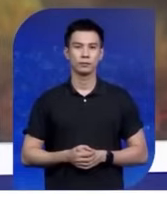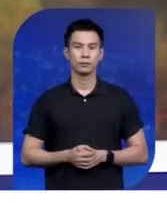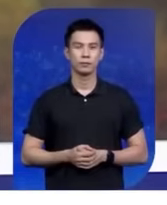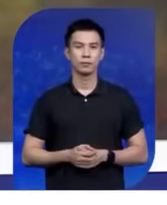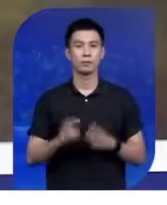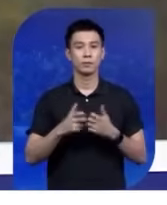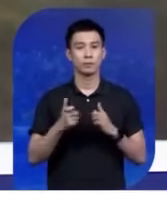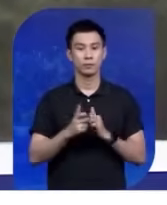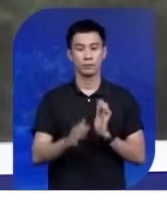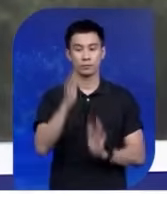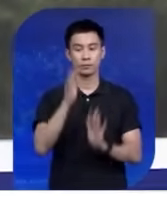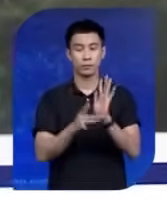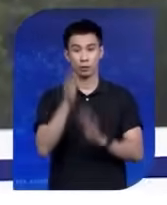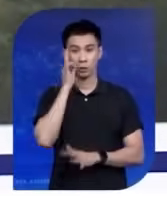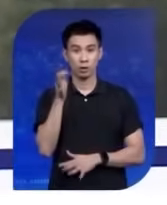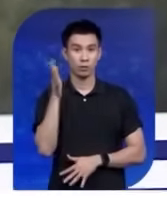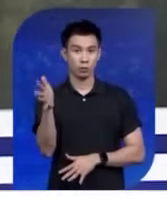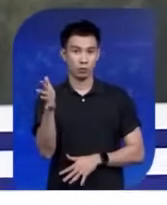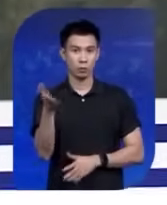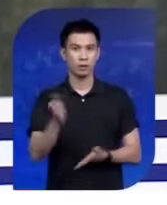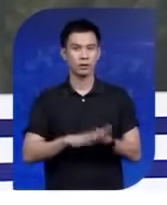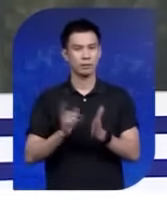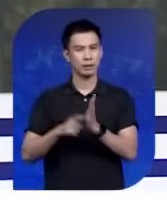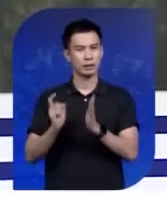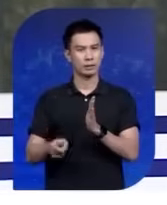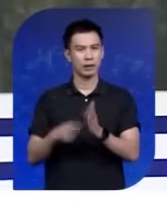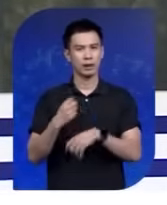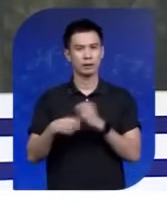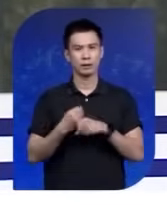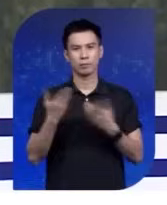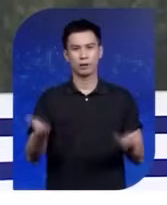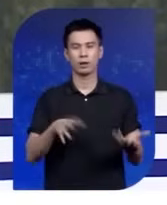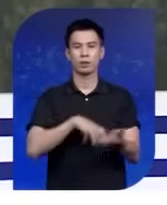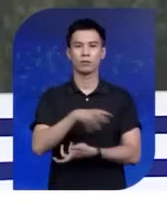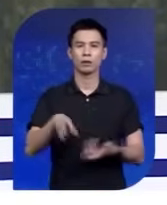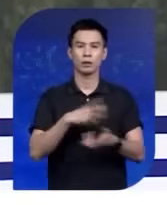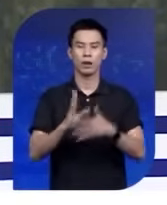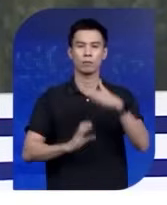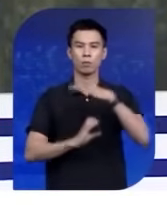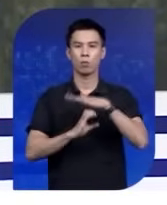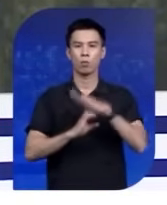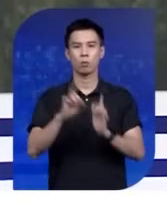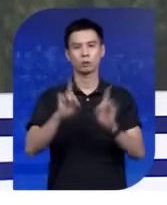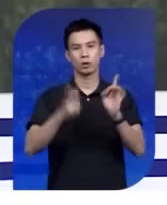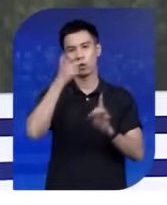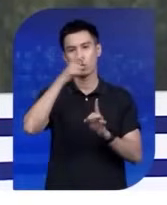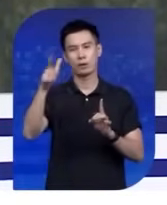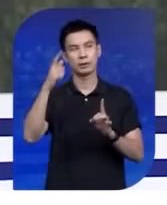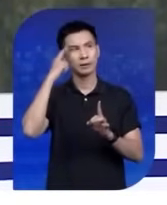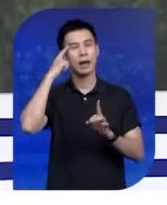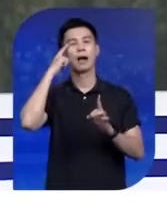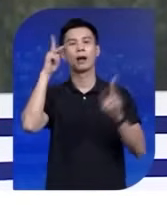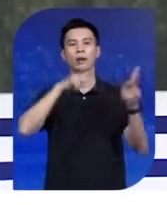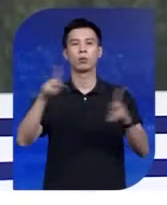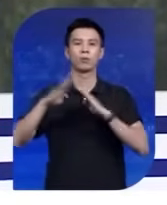nguy cơ cháy rừng vẫn rất cao như vậy Cùng nhận định mùa nắng nóng cháy rừng Năm nay diễn biến phức tạp cục kiểm lâm cũng đã chủ động có những phương án phòng cháy